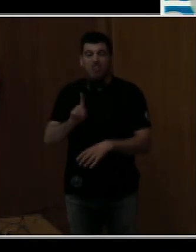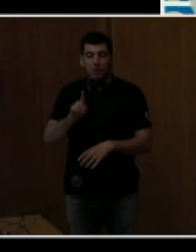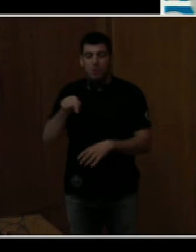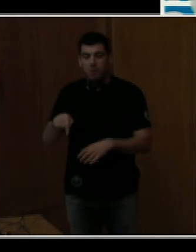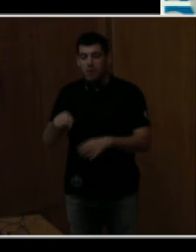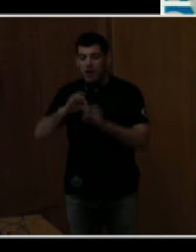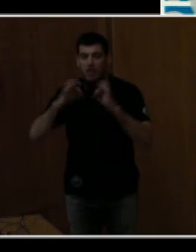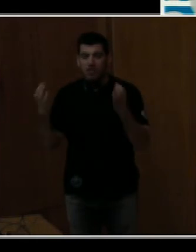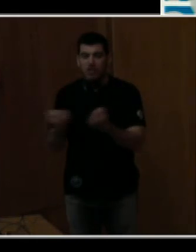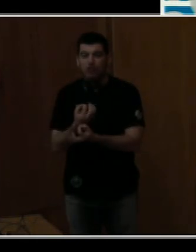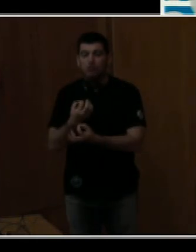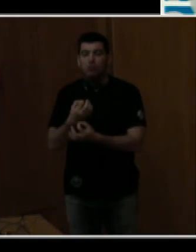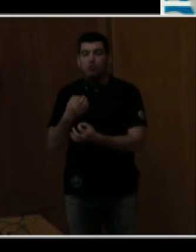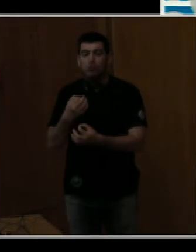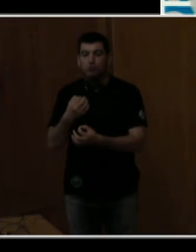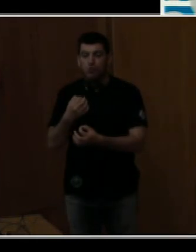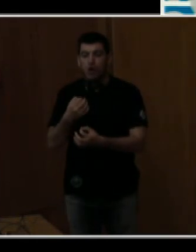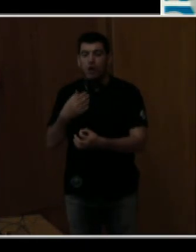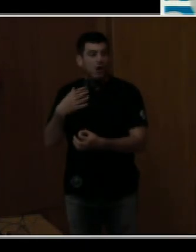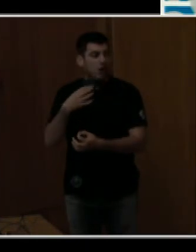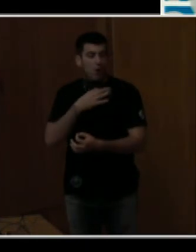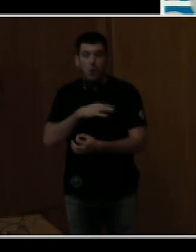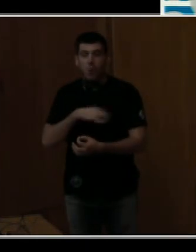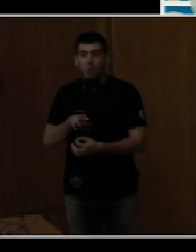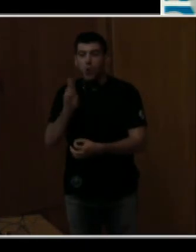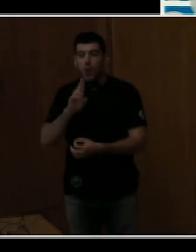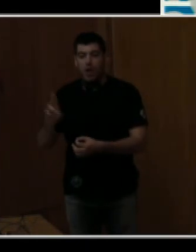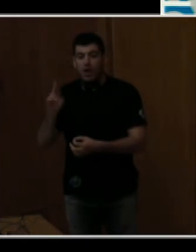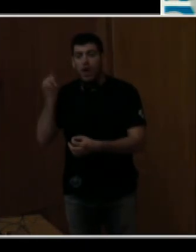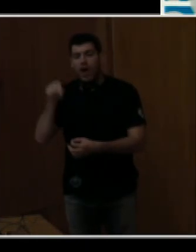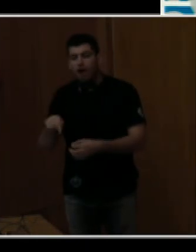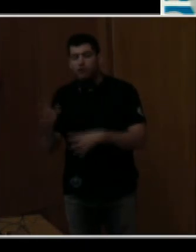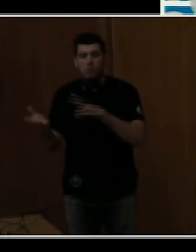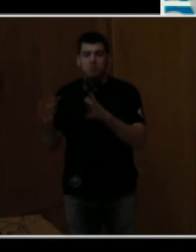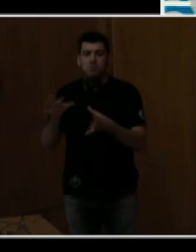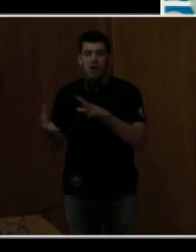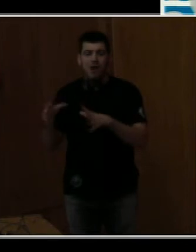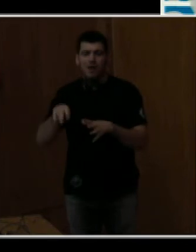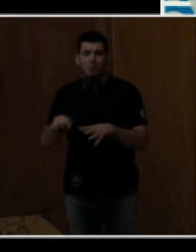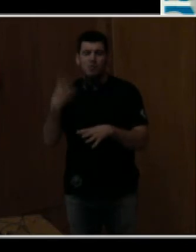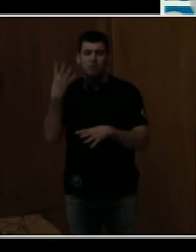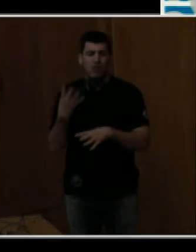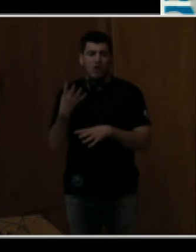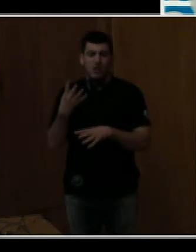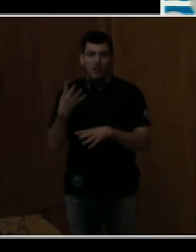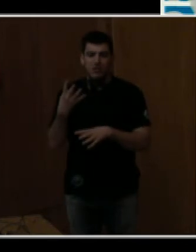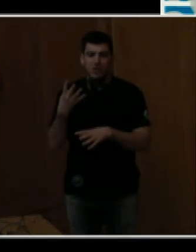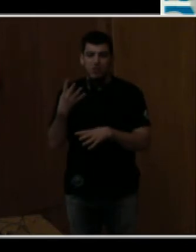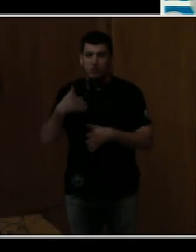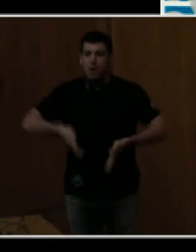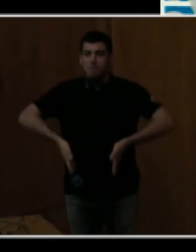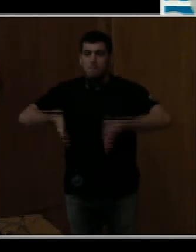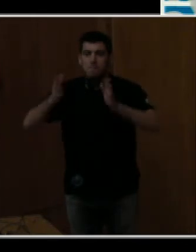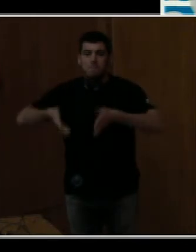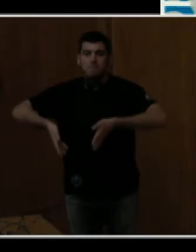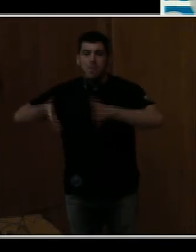Blu-ray, τους οποίους αν τους τυβάξεις τον ένα πάνω στον άλλον, έχεις περίπου το ύψος 4 πύργων του Άιφελ.